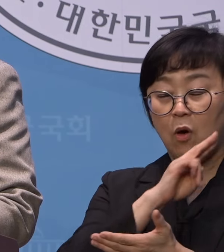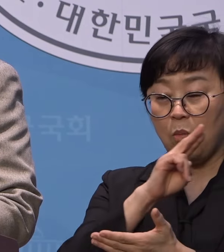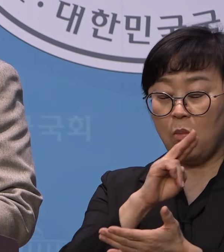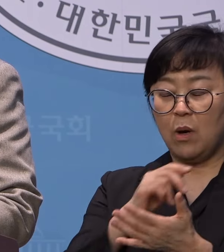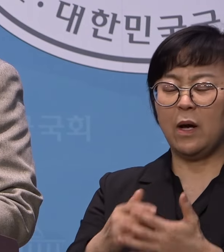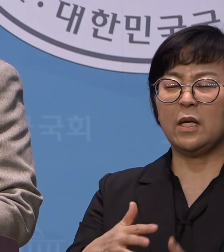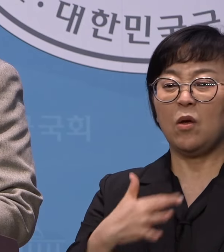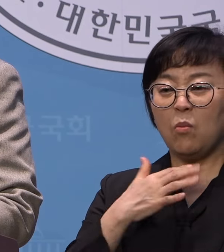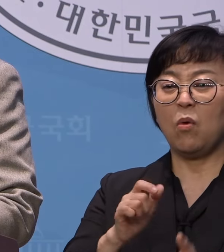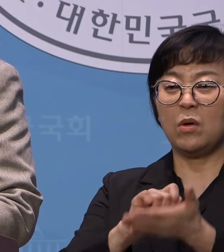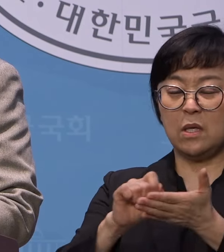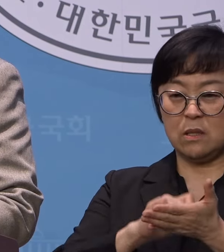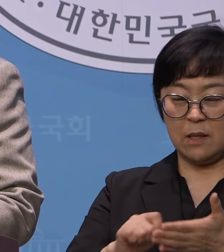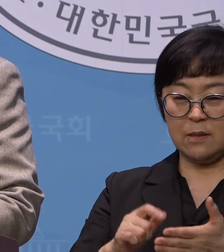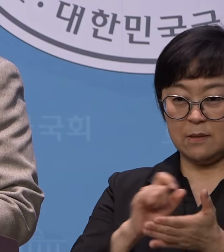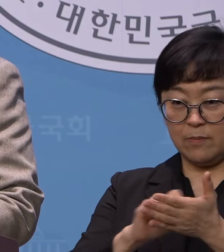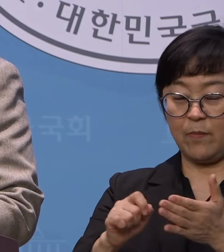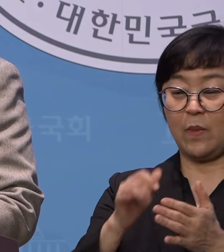받고 있습니다.